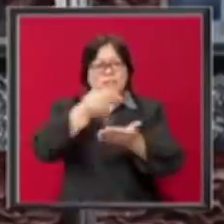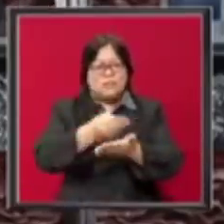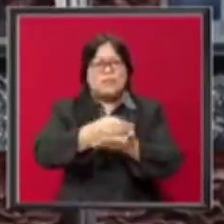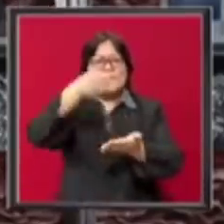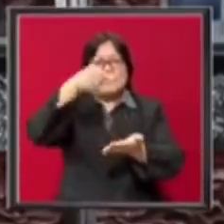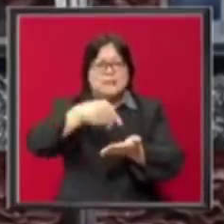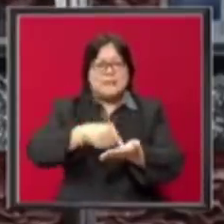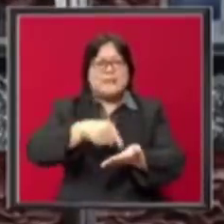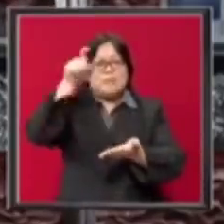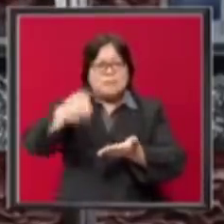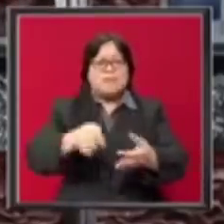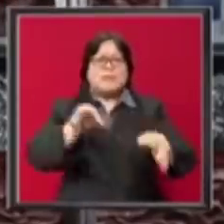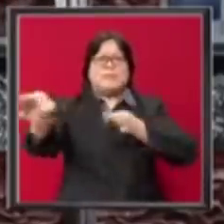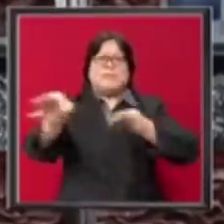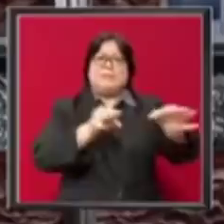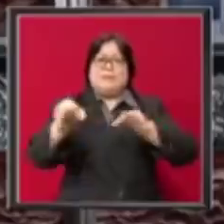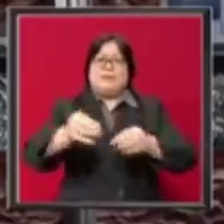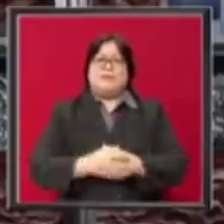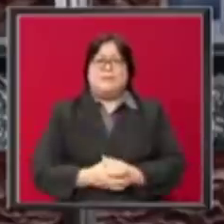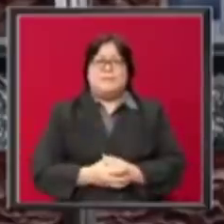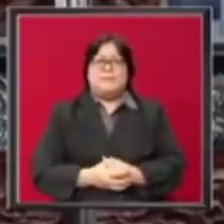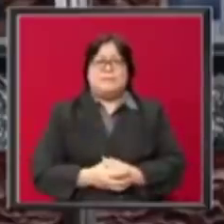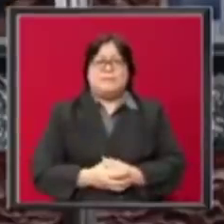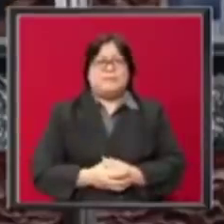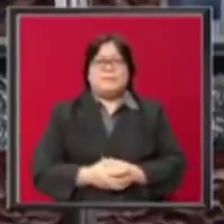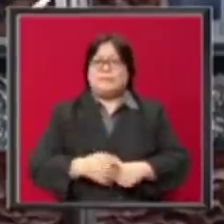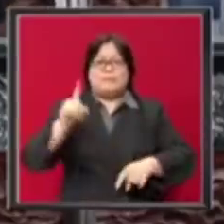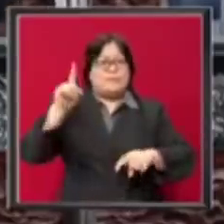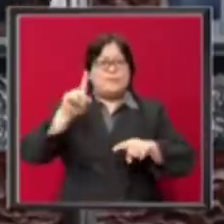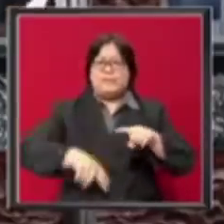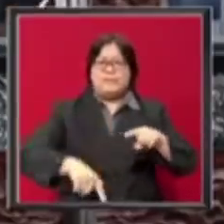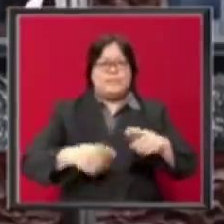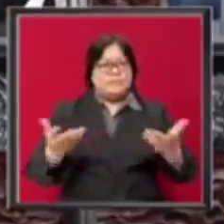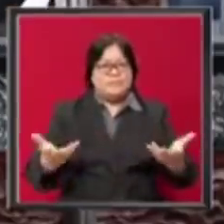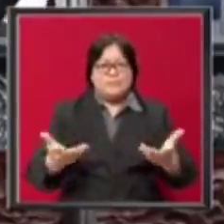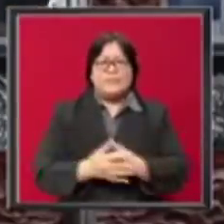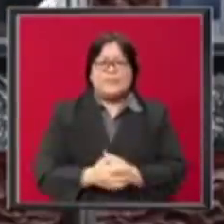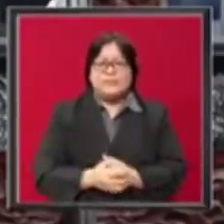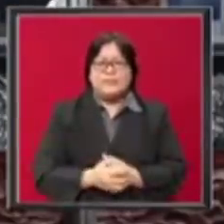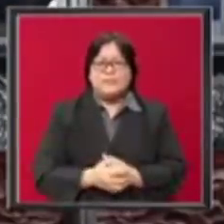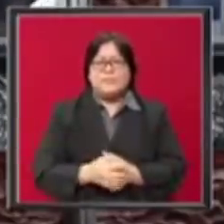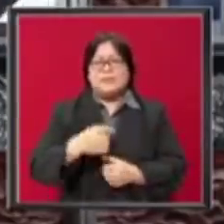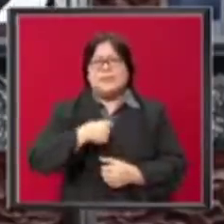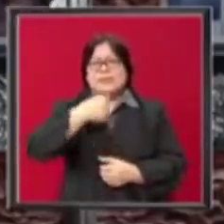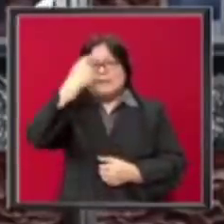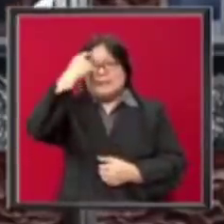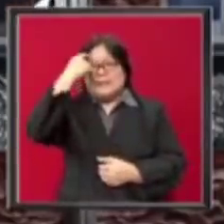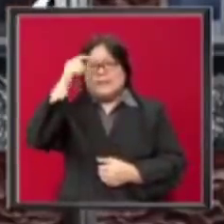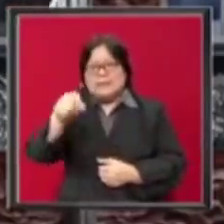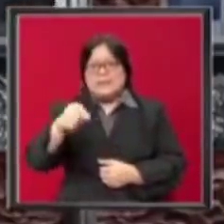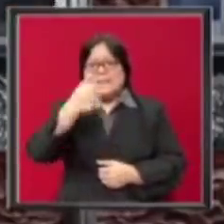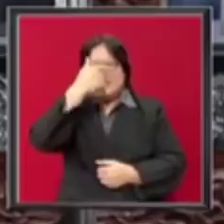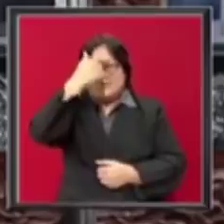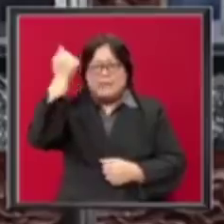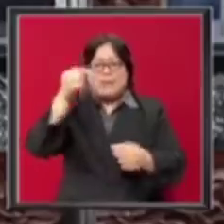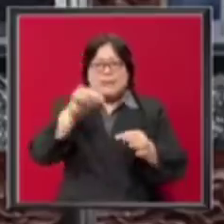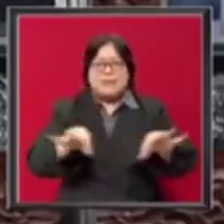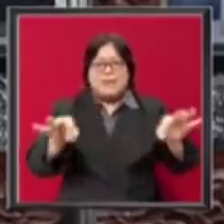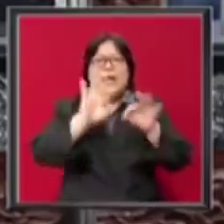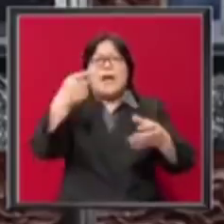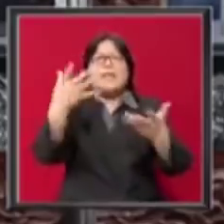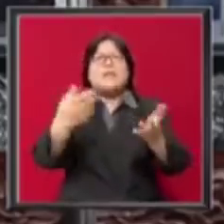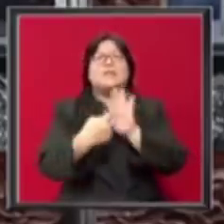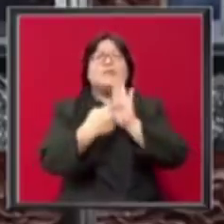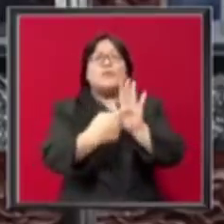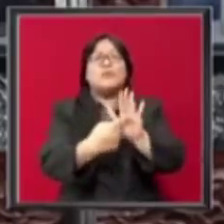Peruntukan ini harus beri penjelasan. Tak boleh umpamanya, saya fikir sebab utamanya hanya nak